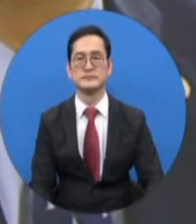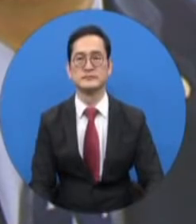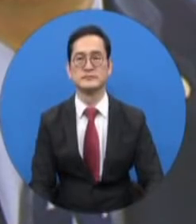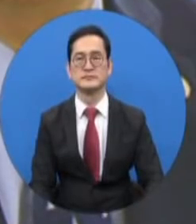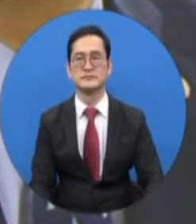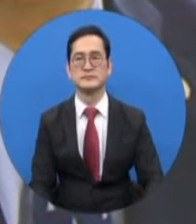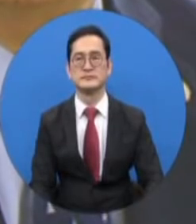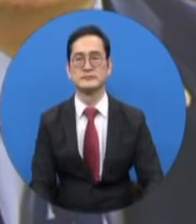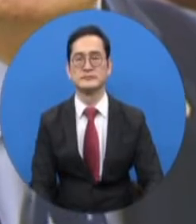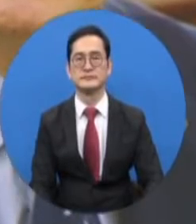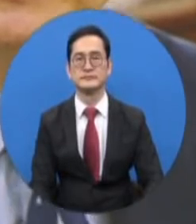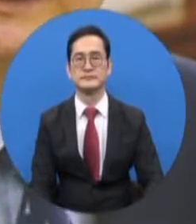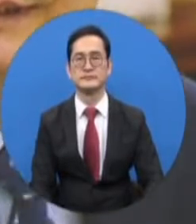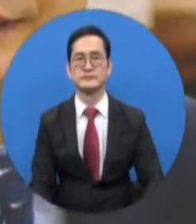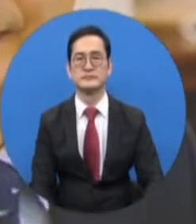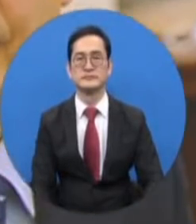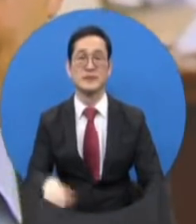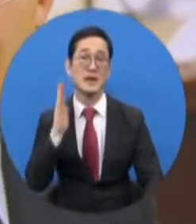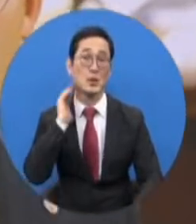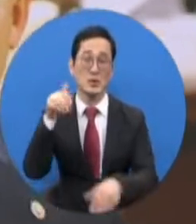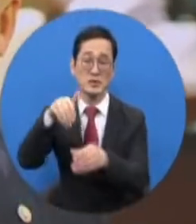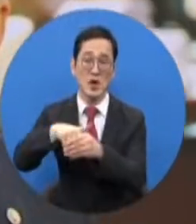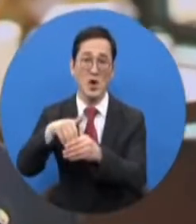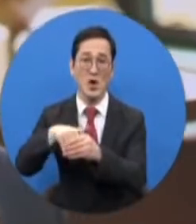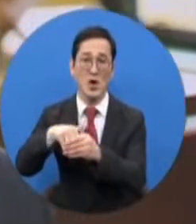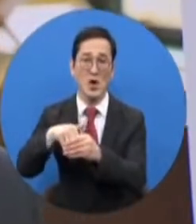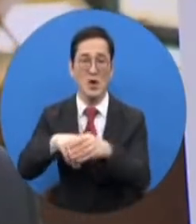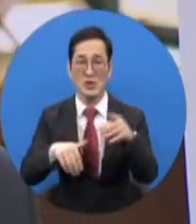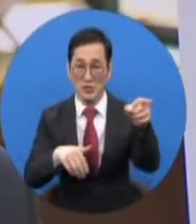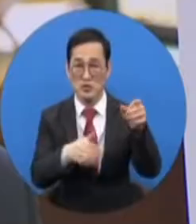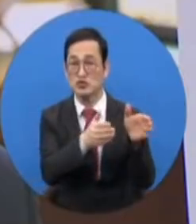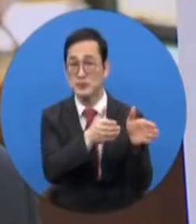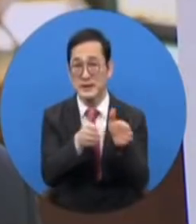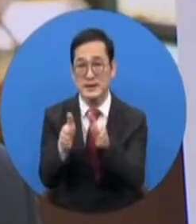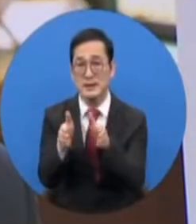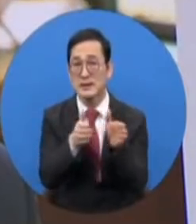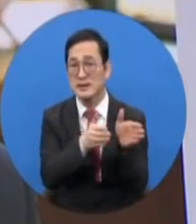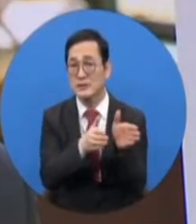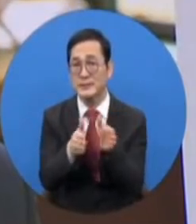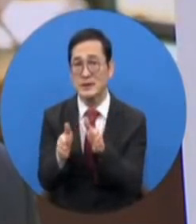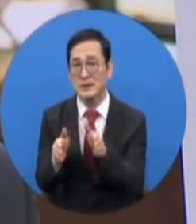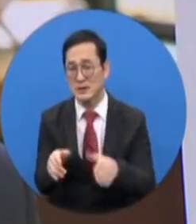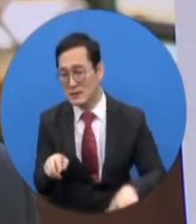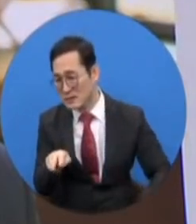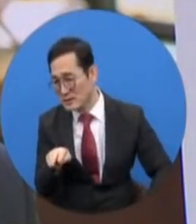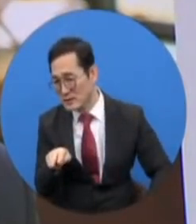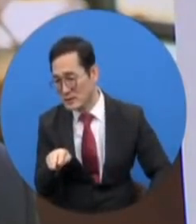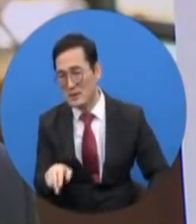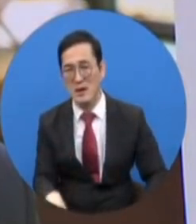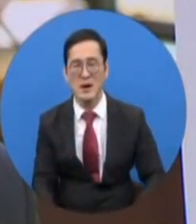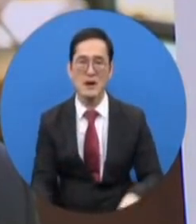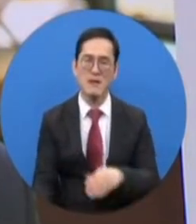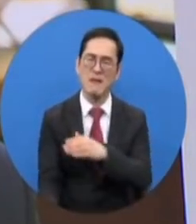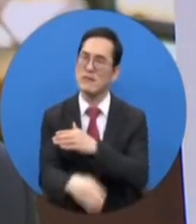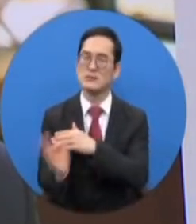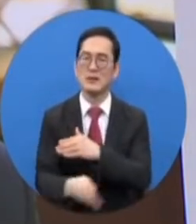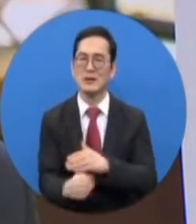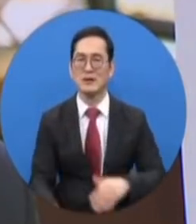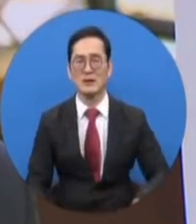이번 대선을 선관위가 준비했던 모습을 보면 이해가 되는 대목이 많습니다.